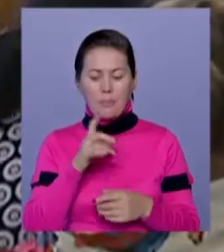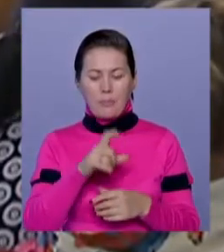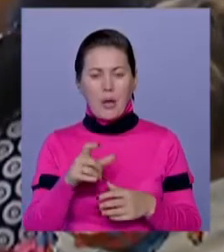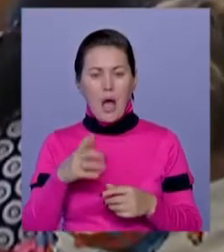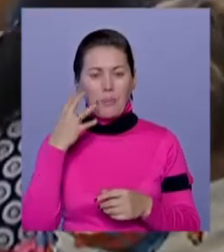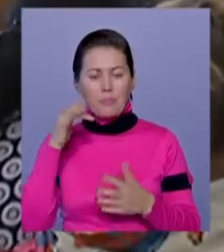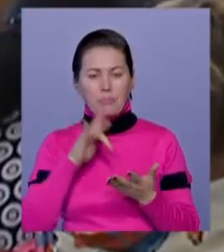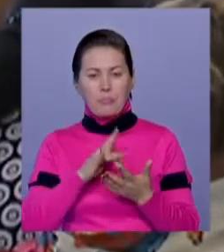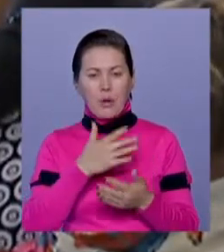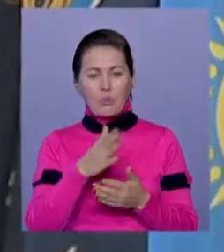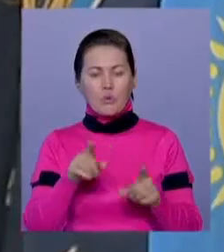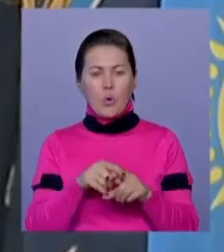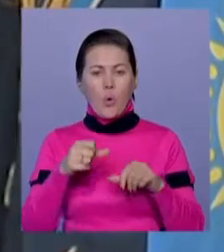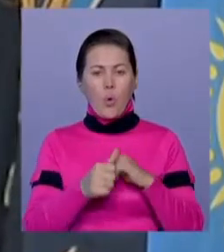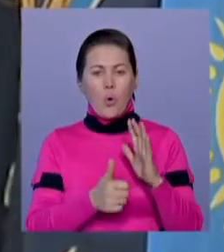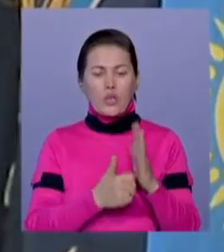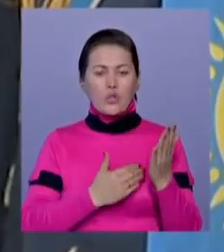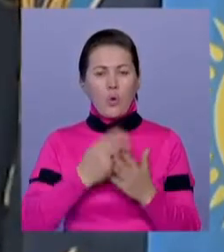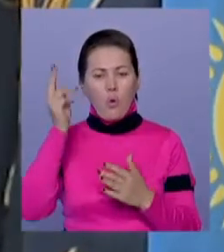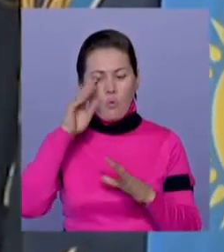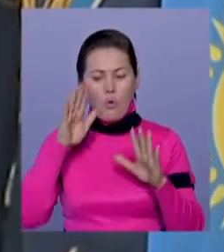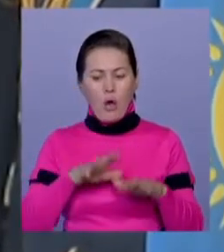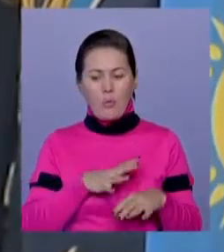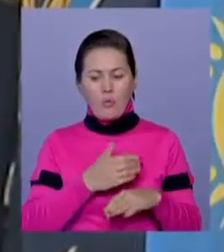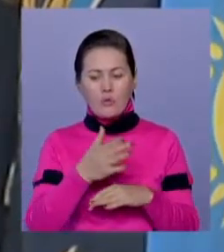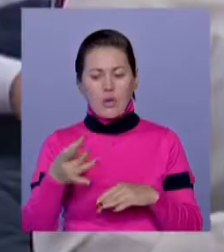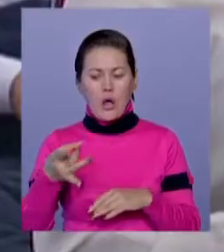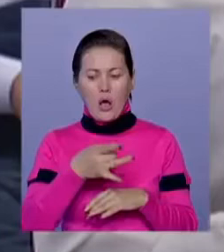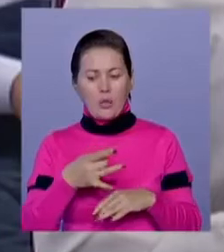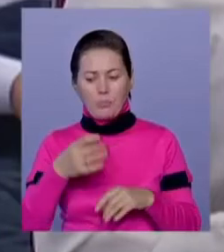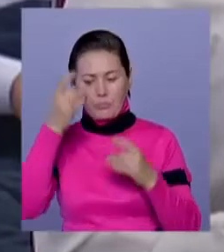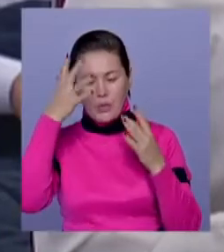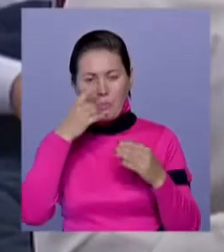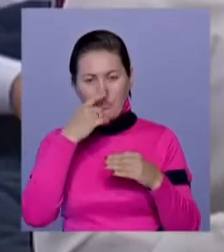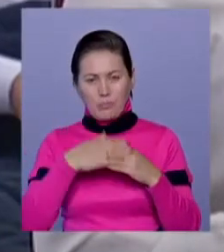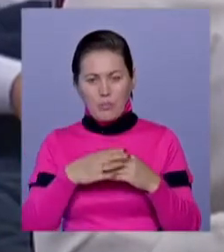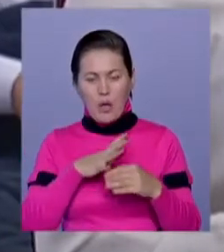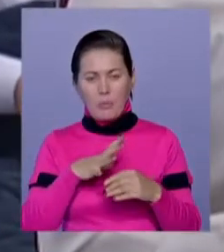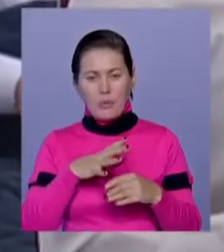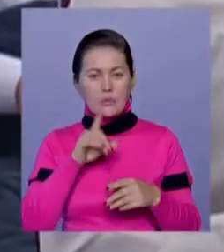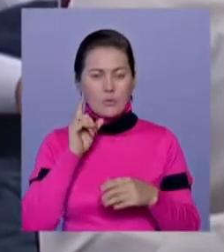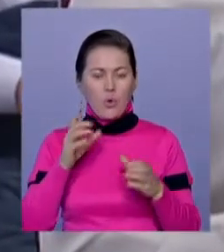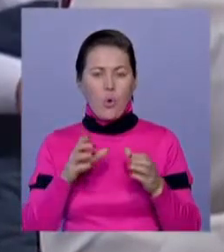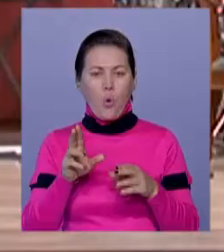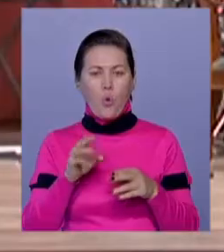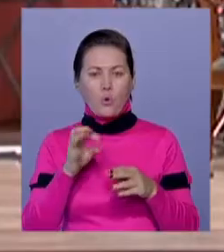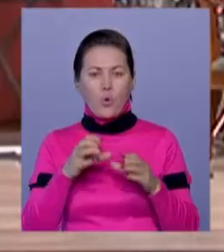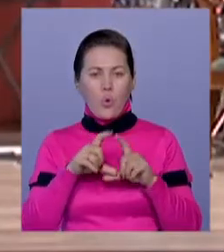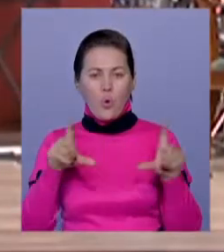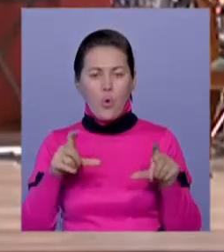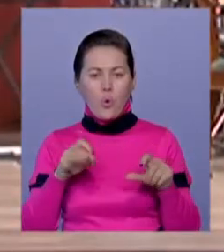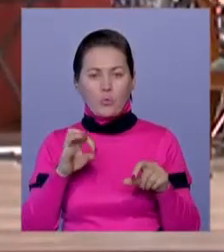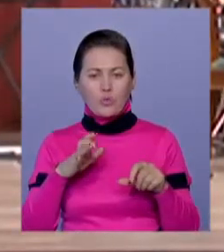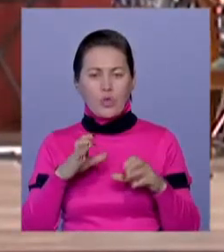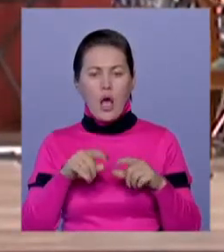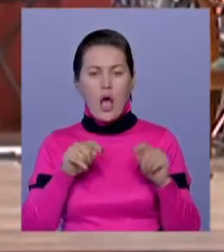Алматы қаласындағы 16 жоғары оқу орында осы ауданда. Мерекеге орай ауданда жастар корпус ашылмақ. Алдағы уақытта